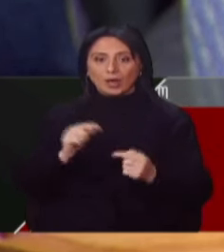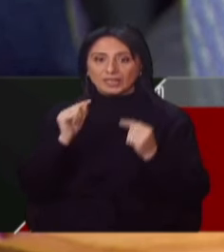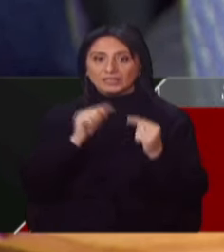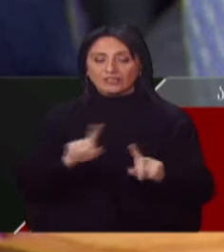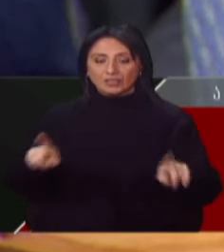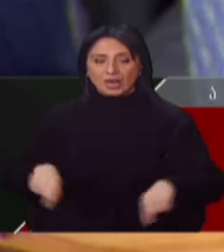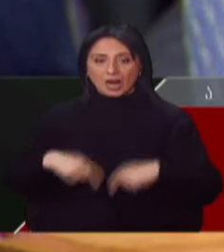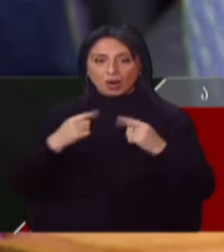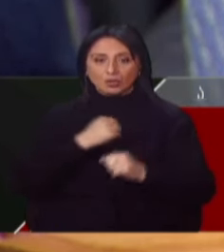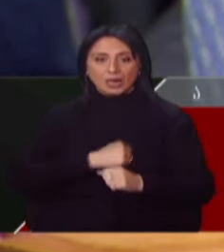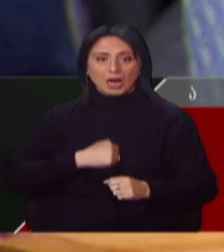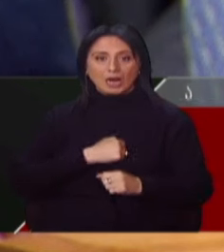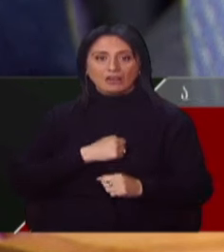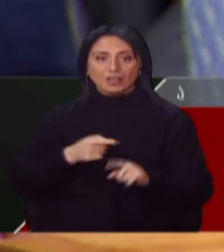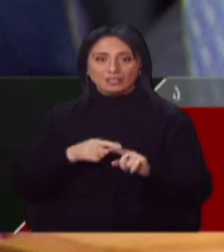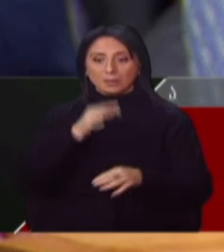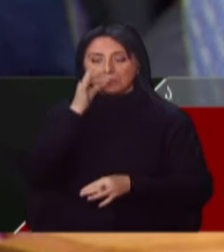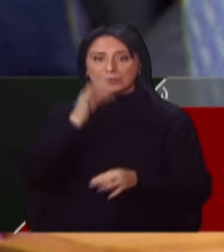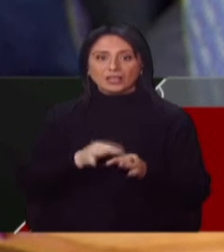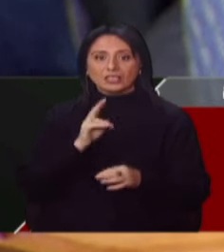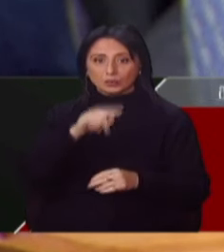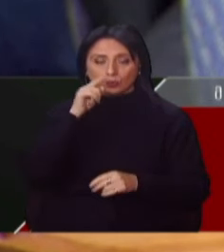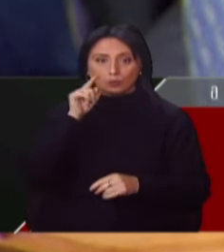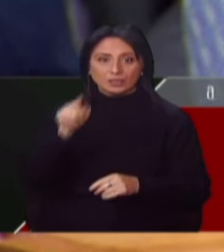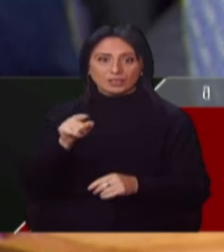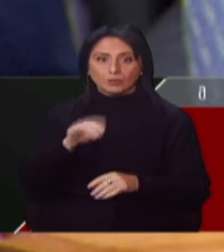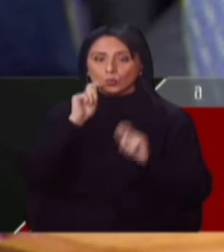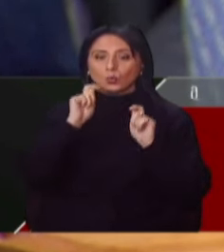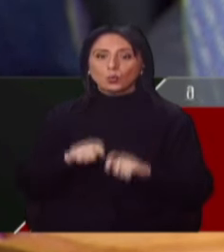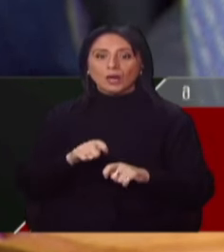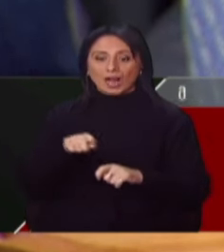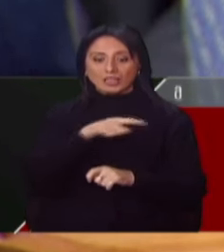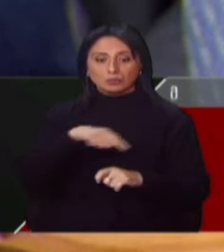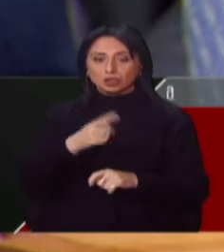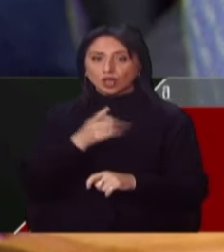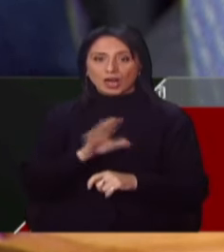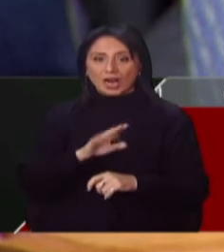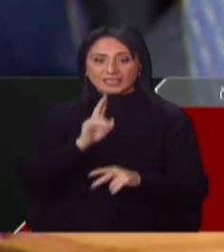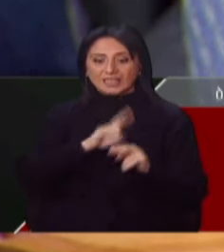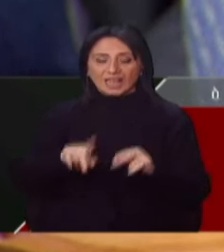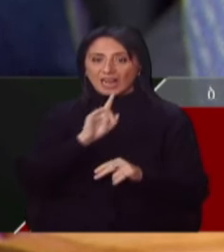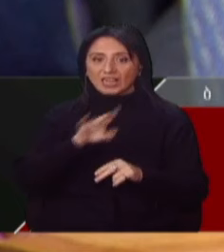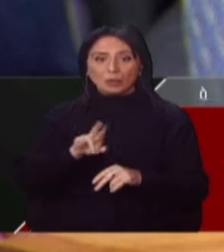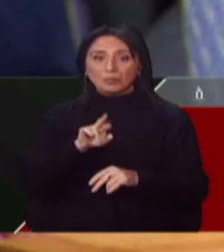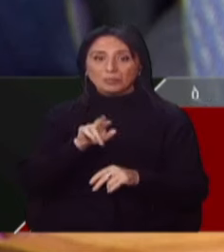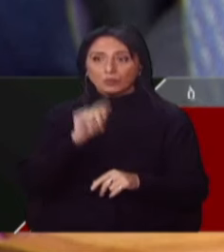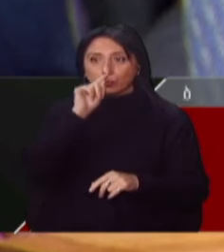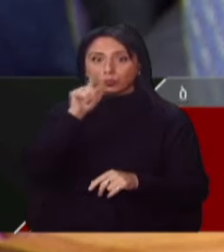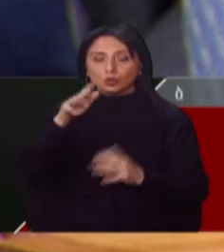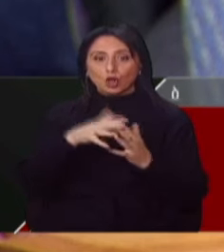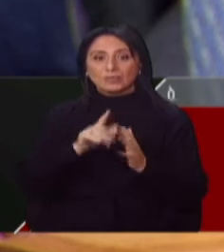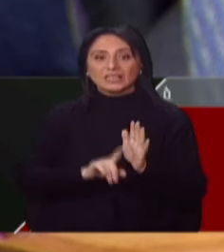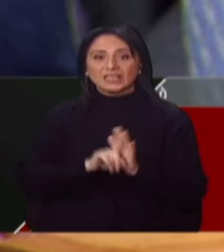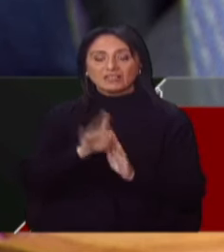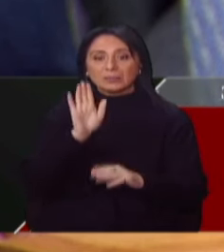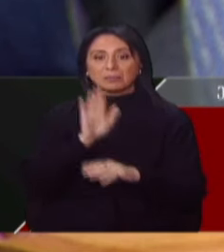წინააღმდეგ განხორციელებულ აგრესიაზე უშუალო პასუხისმგებელი რუსეთია. უკრაინელებს შორის არც ერთი დანაკარგი არ იქნებოდა პუტინს ომის